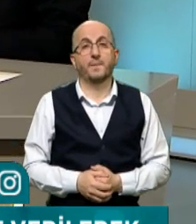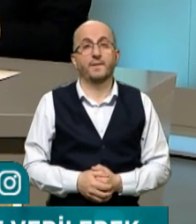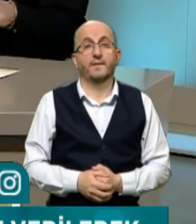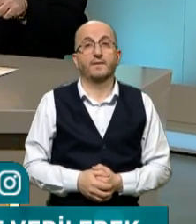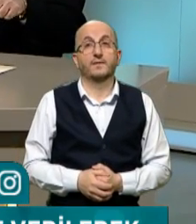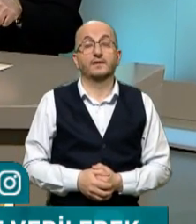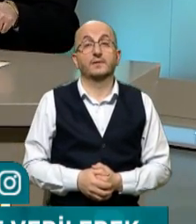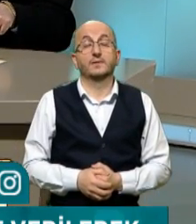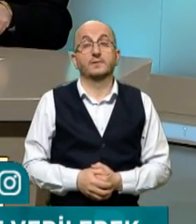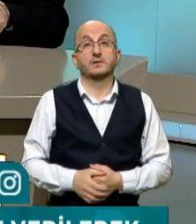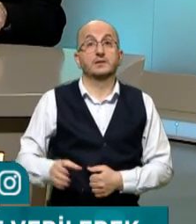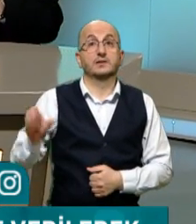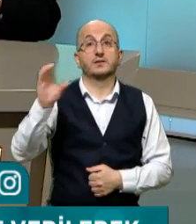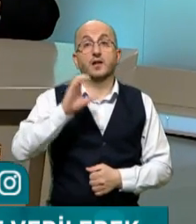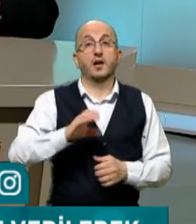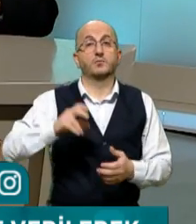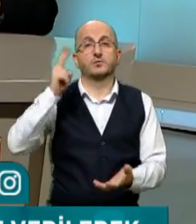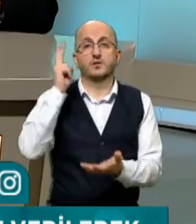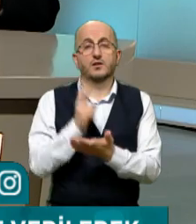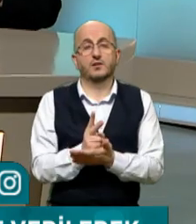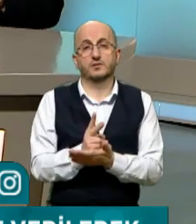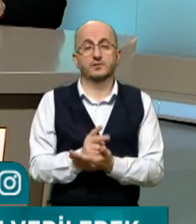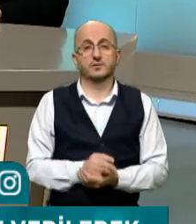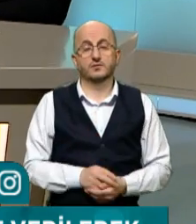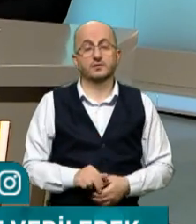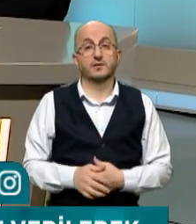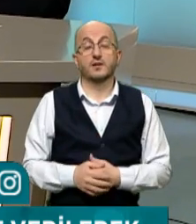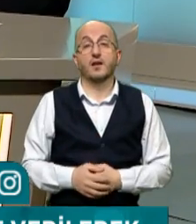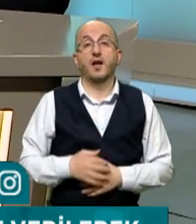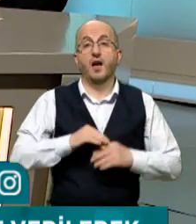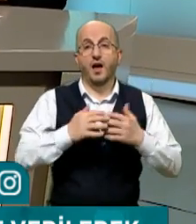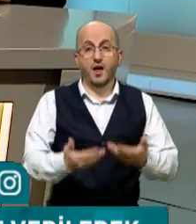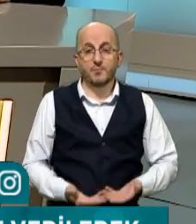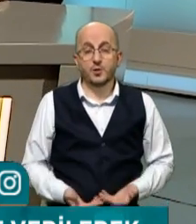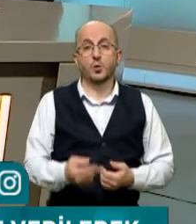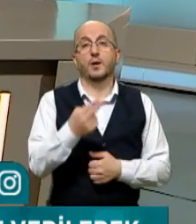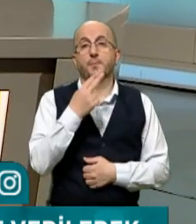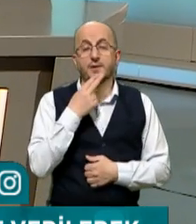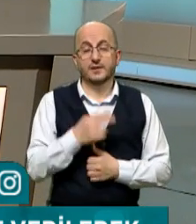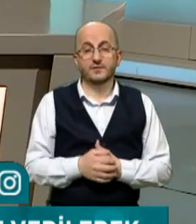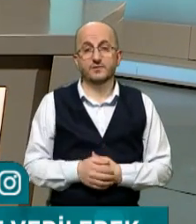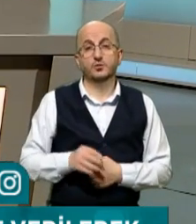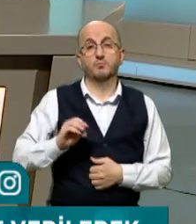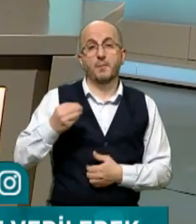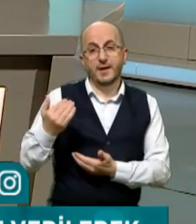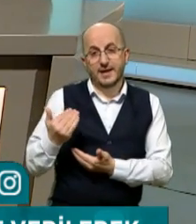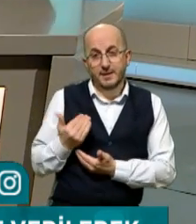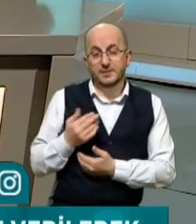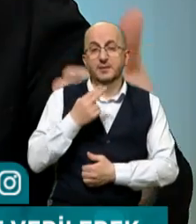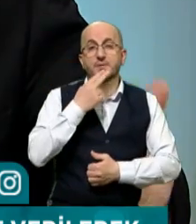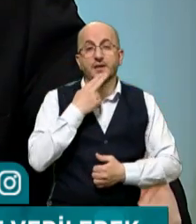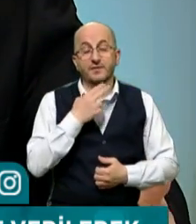olduğu halde bu nedir? İslam'ın bir hükmüdür, Allah'ın bir hükmüdür. Dolayısıyla hamile olan bir hanımefendi veya çocuk emziren bir